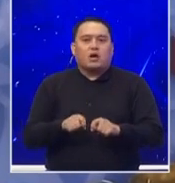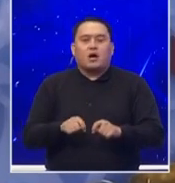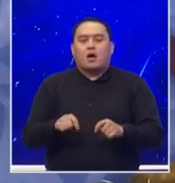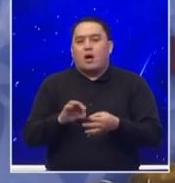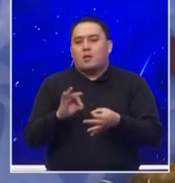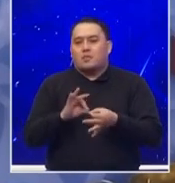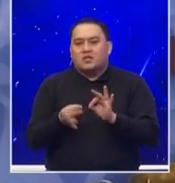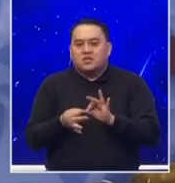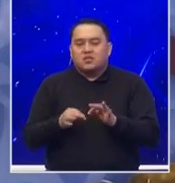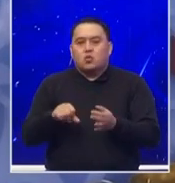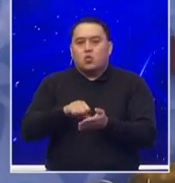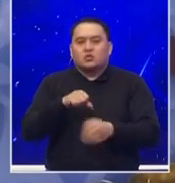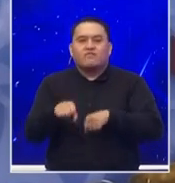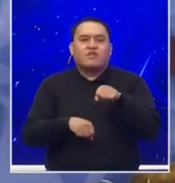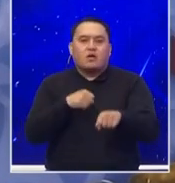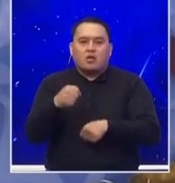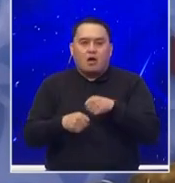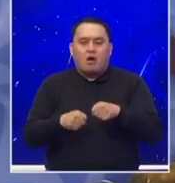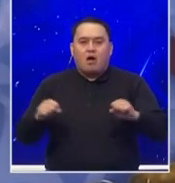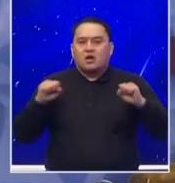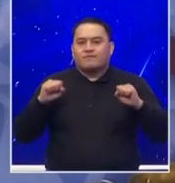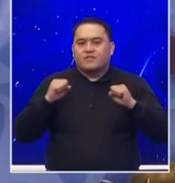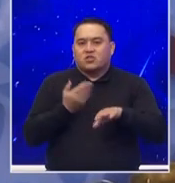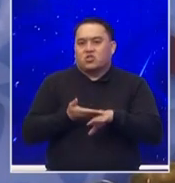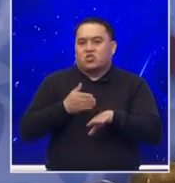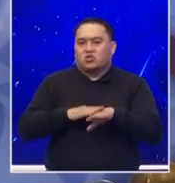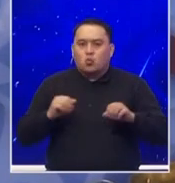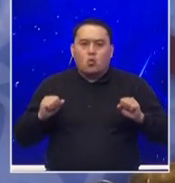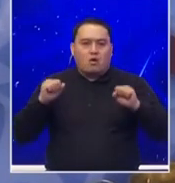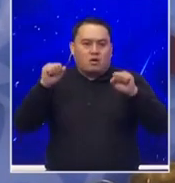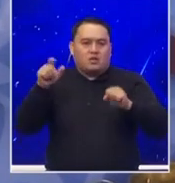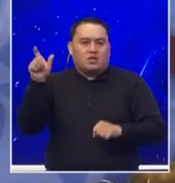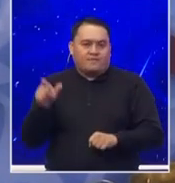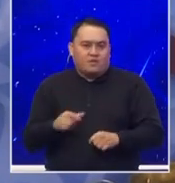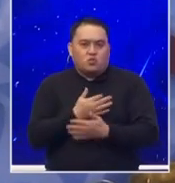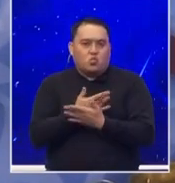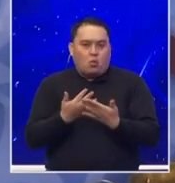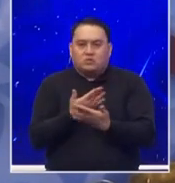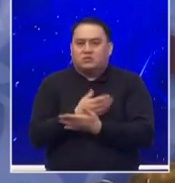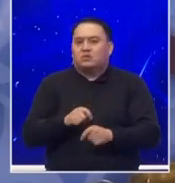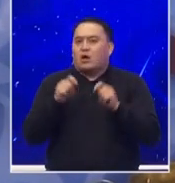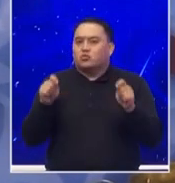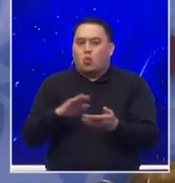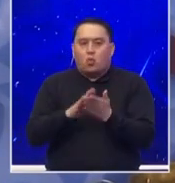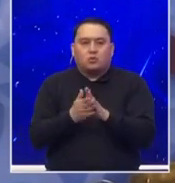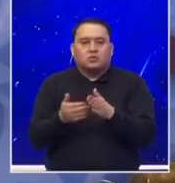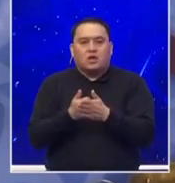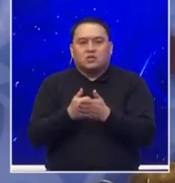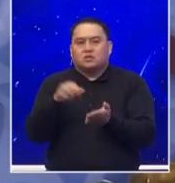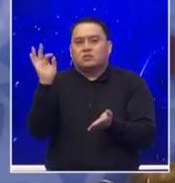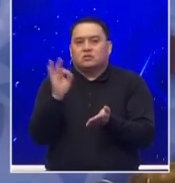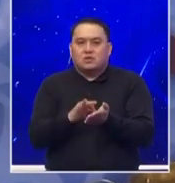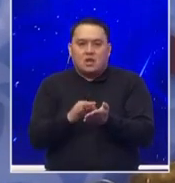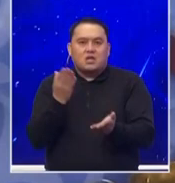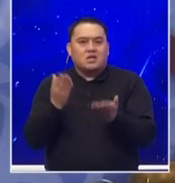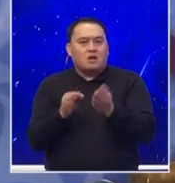на Олимпийские игры велогонщики, атлеты, тяжелоатлеты и многие другие. Для них мы создадим все условия для достижения цели.